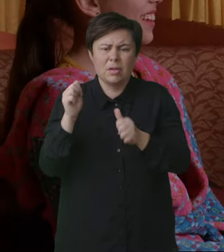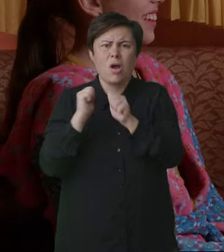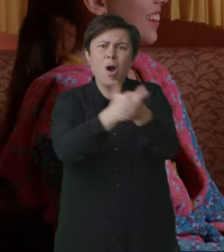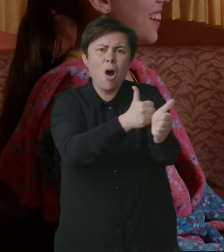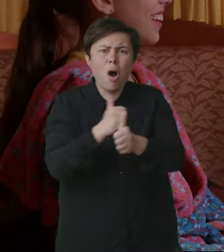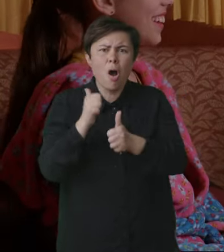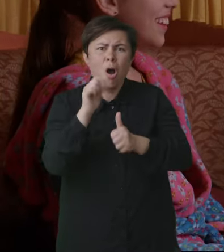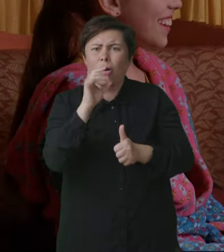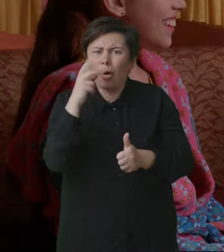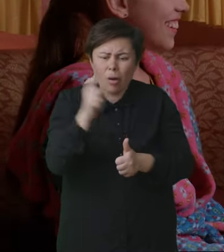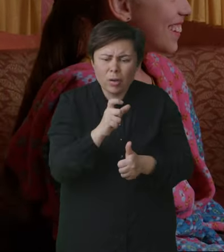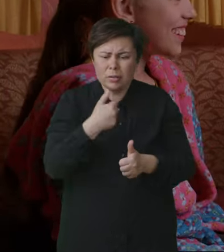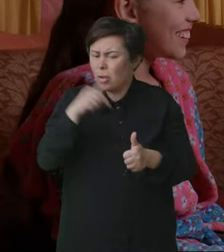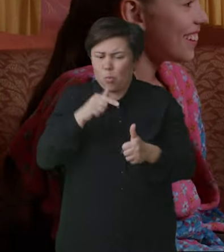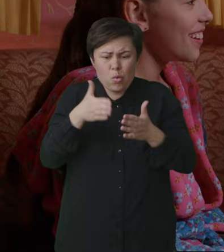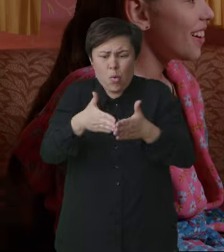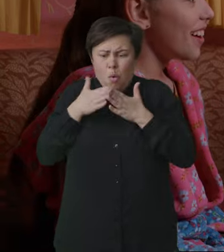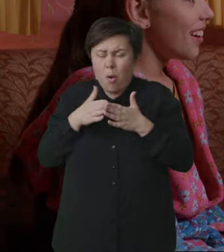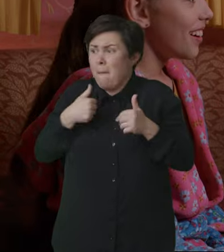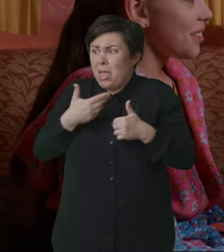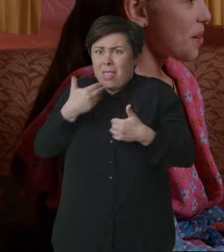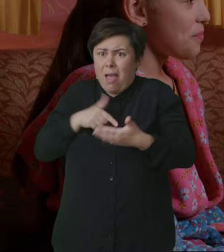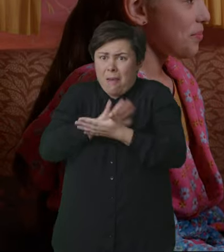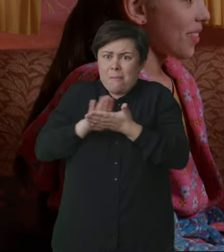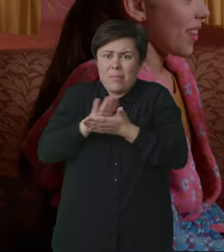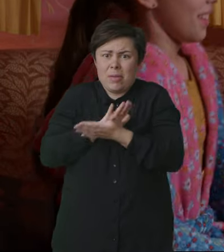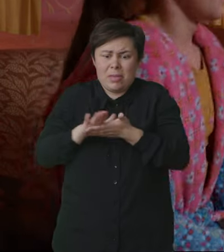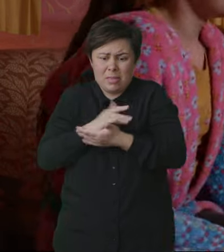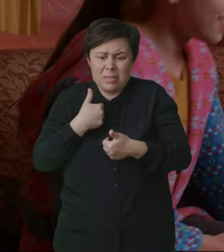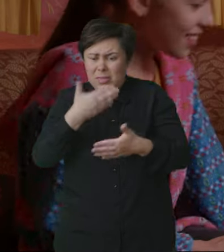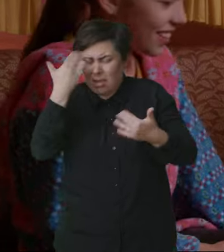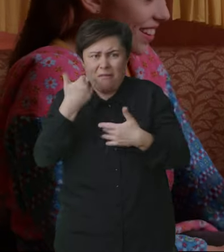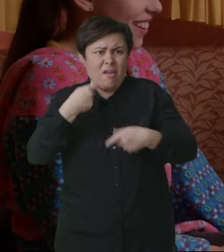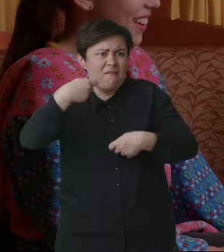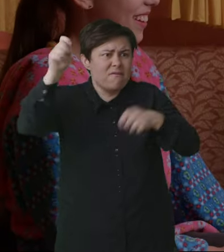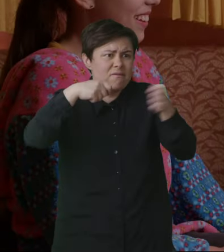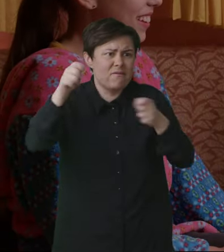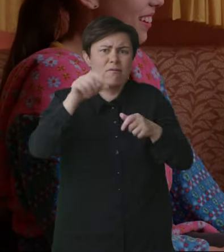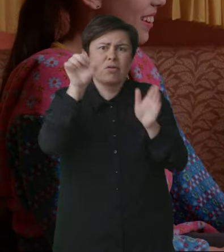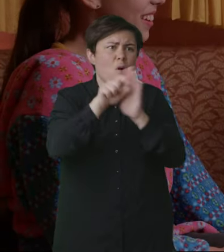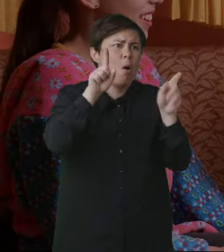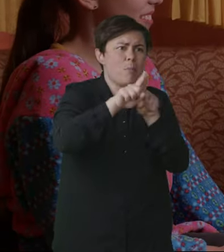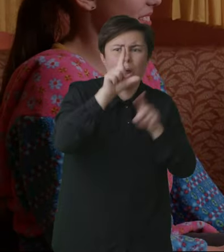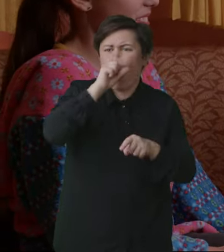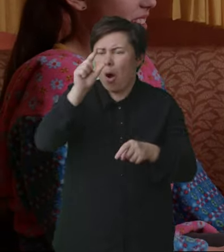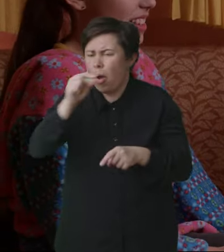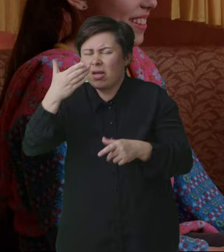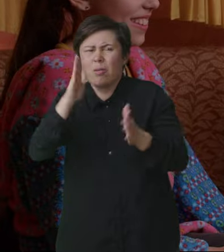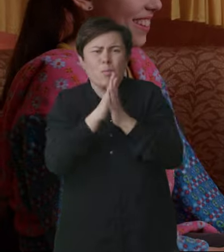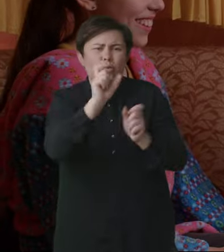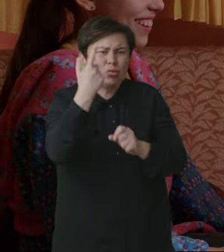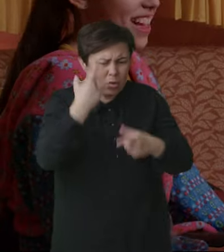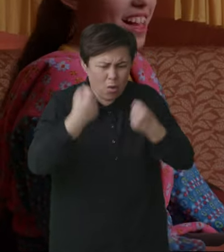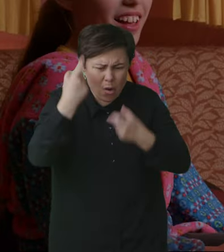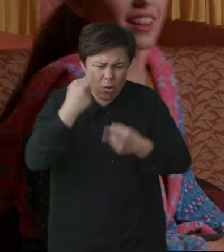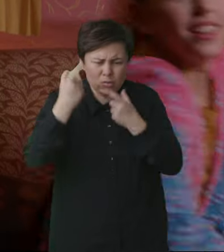Gońca? Zośka, ja się chowam, jak coś to mnie nie ma, nie wiem. Nie mam dzisiaj zmiany w pracy, nie wiem, wyjechałem do brata, do Opola. Nie wiem, wybić coś, najlepiej